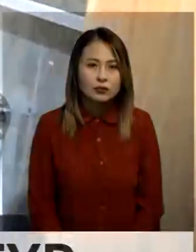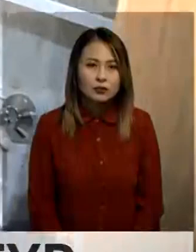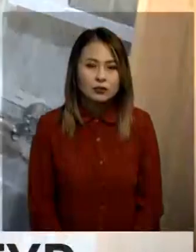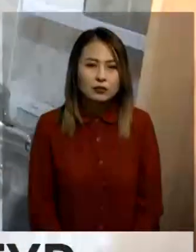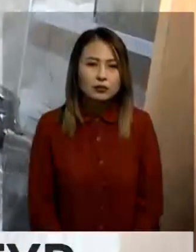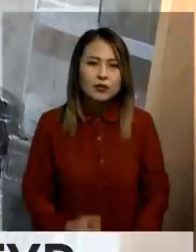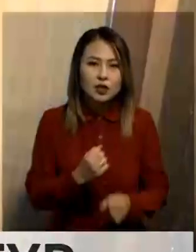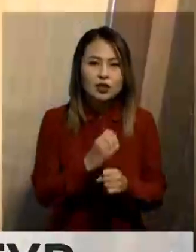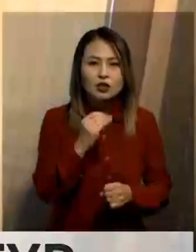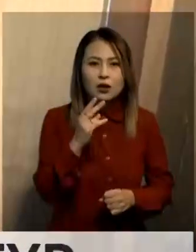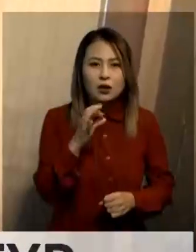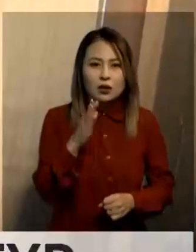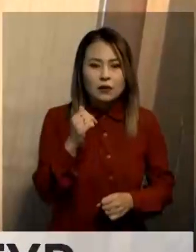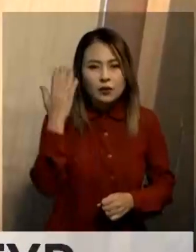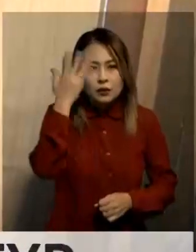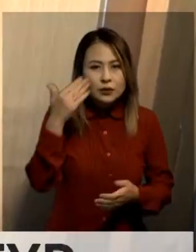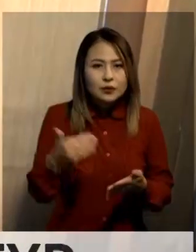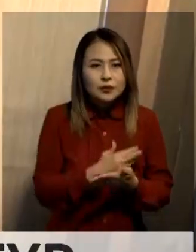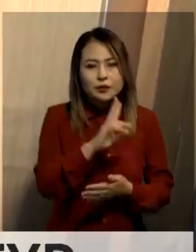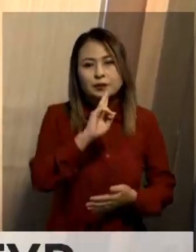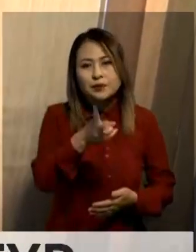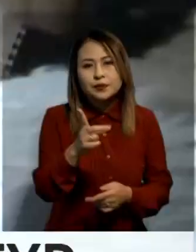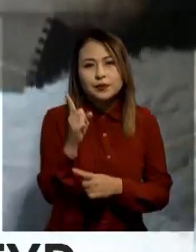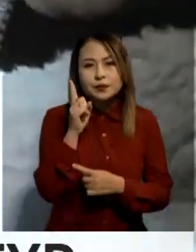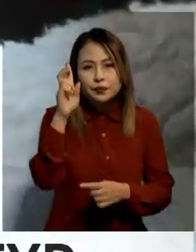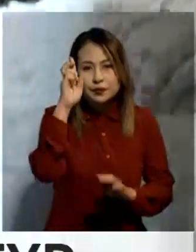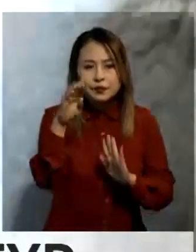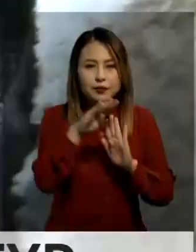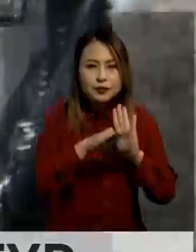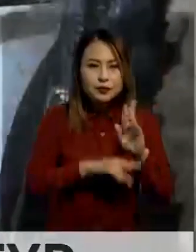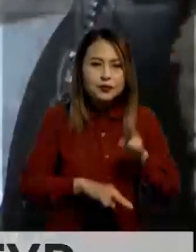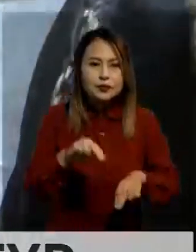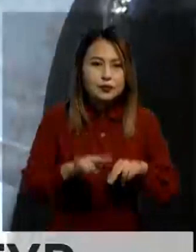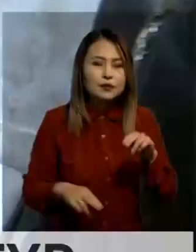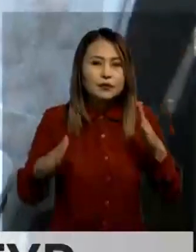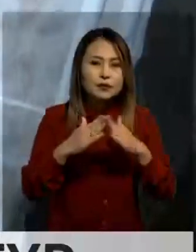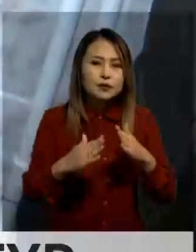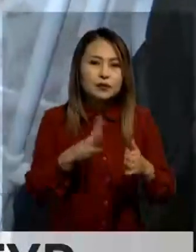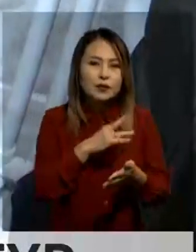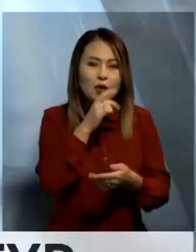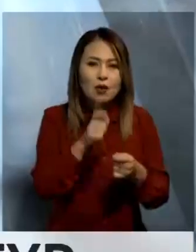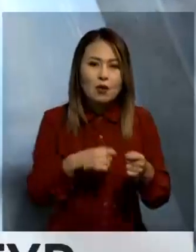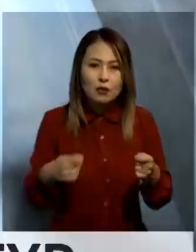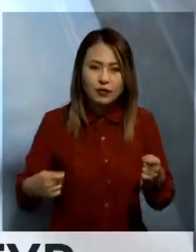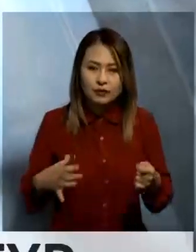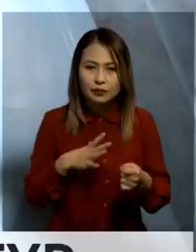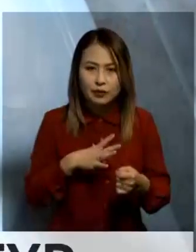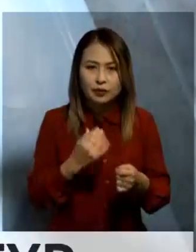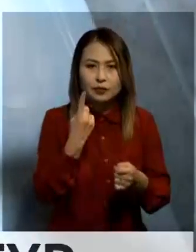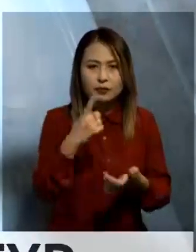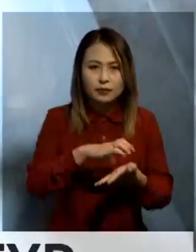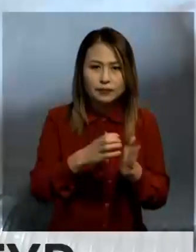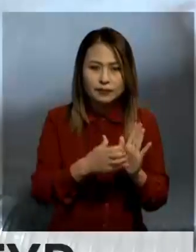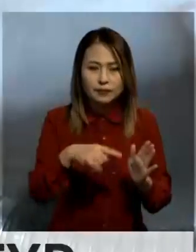Сағила Жәкенова арман болған жаңа баспананы 2 жыл бойы күтті. Мемлекеттік бағдарламамен салынған үйдің құрылысы созылып кеткен еді. Бір бөлмелі пәтерге